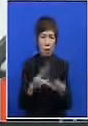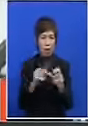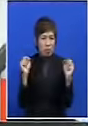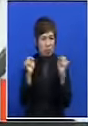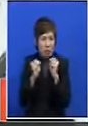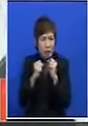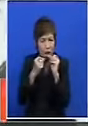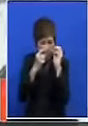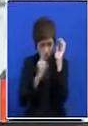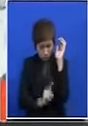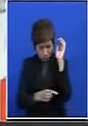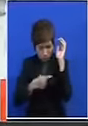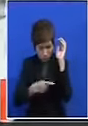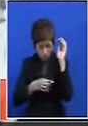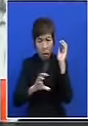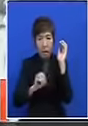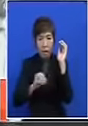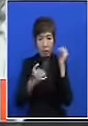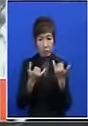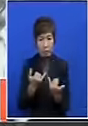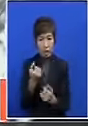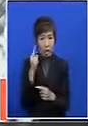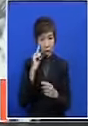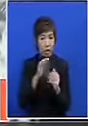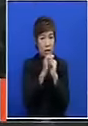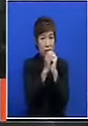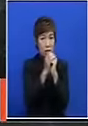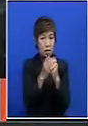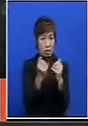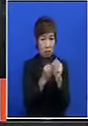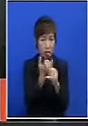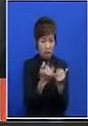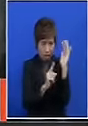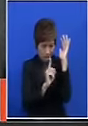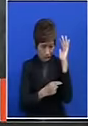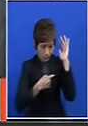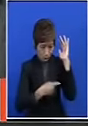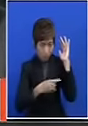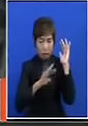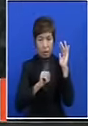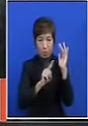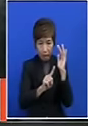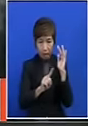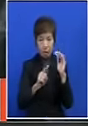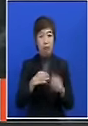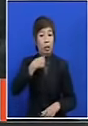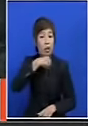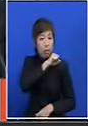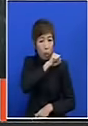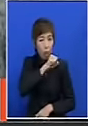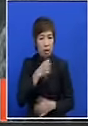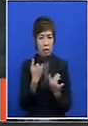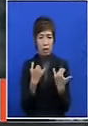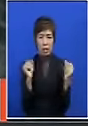วเย็นจัดลบ50องศาเซลเซียสขณะที่ประเทศจีนปีนี้ติดลบ41องศาเซลเซียสรวมถึงไต้หวันที่หนาวเ